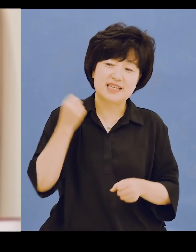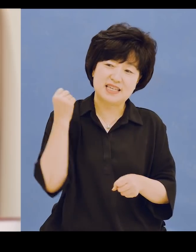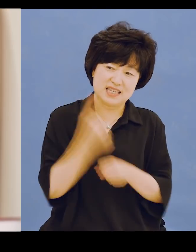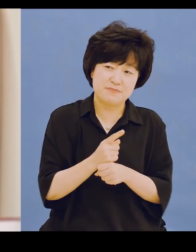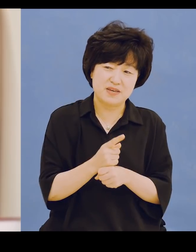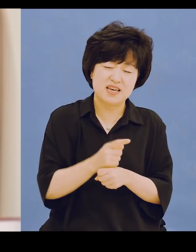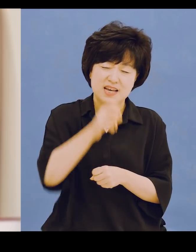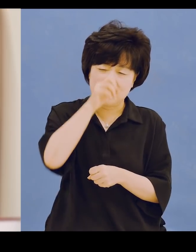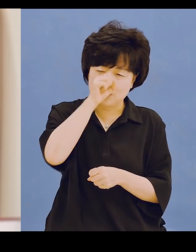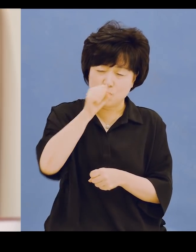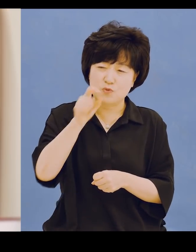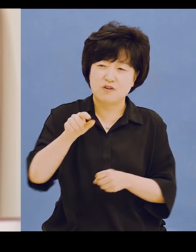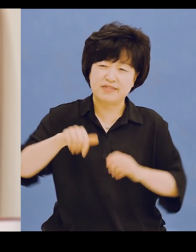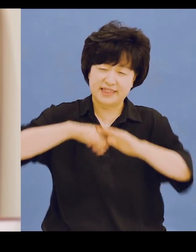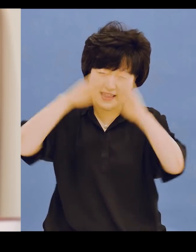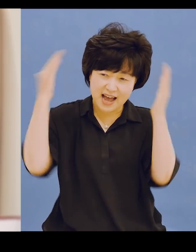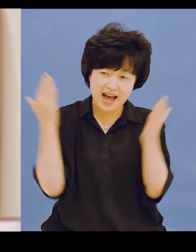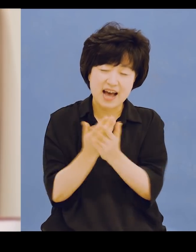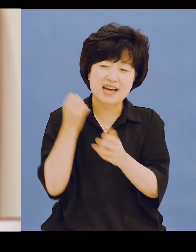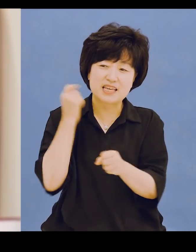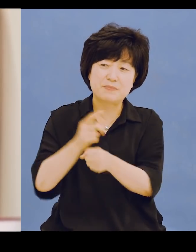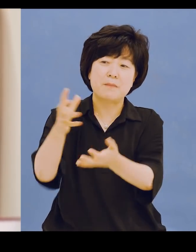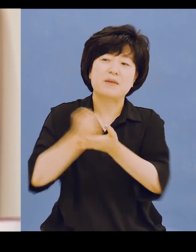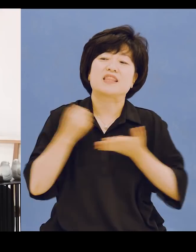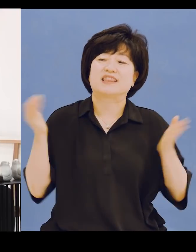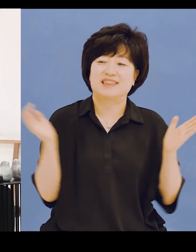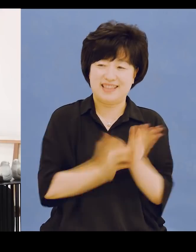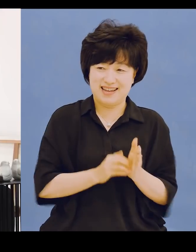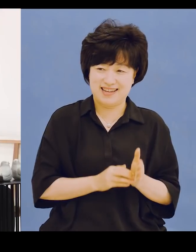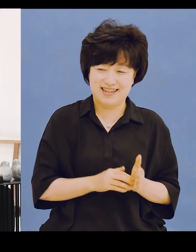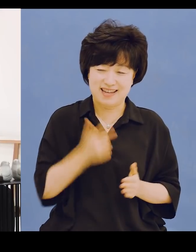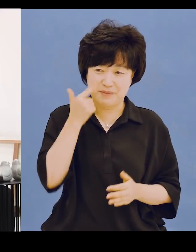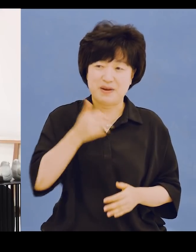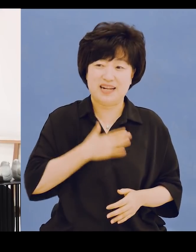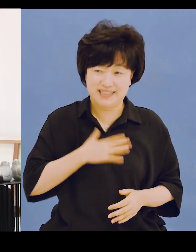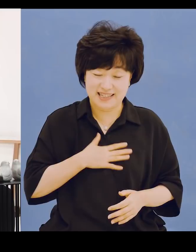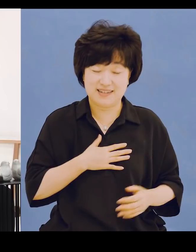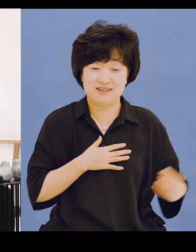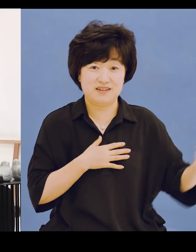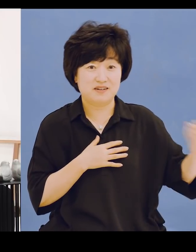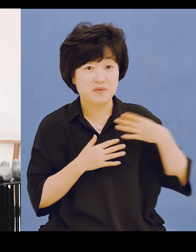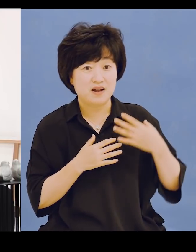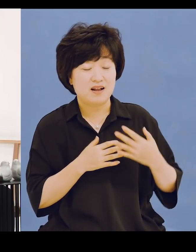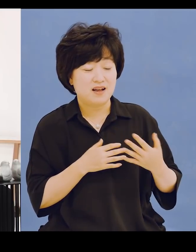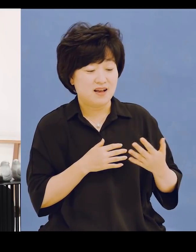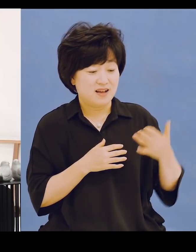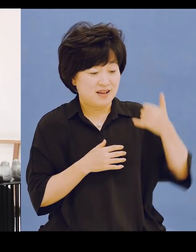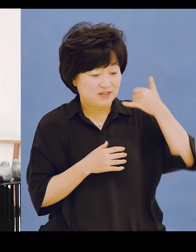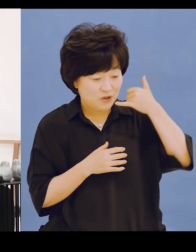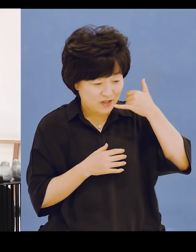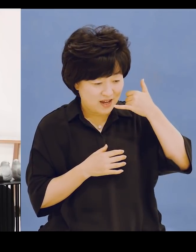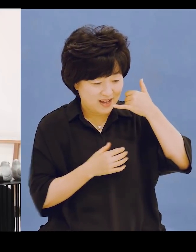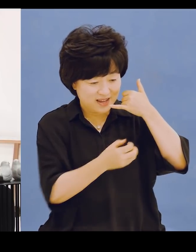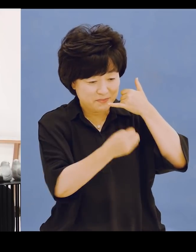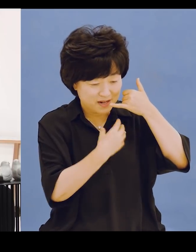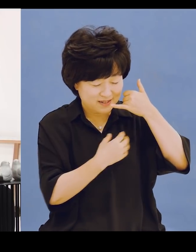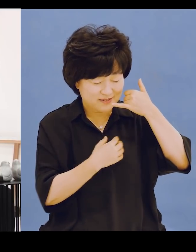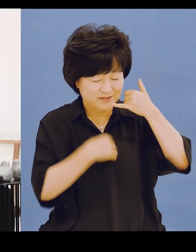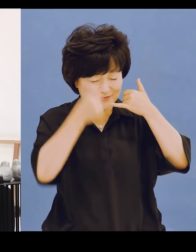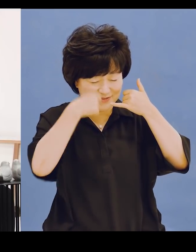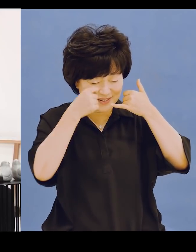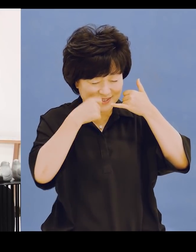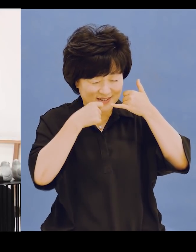이미 좋은 것을 다 받았다는 것을. 저는요 전화 들고 한참 울었어요. 왜?